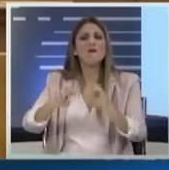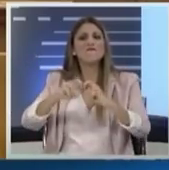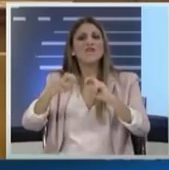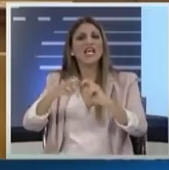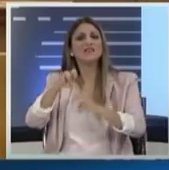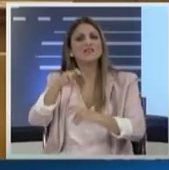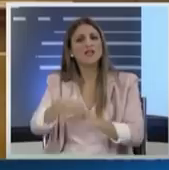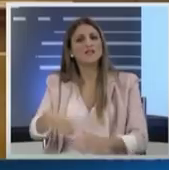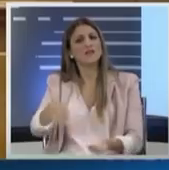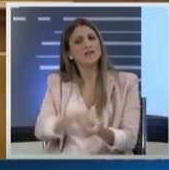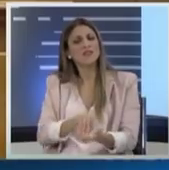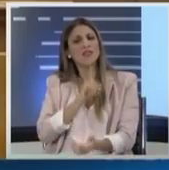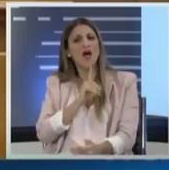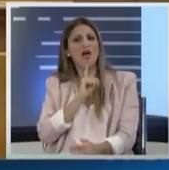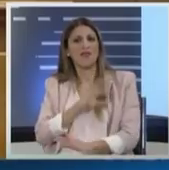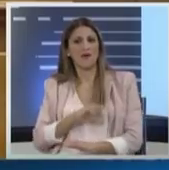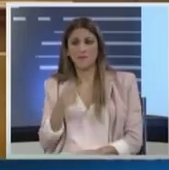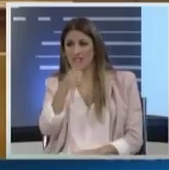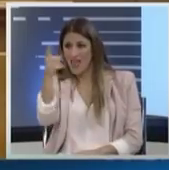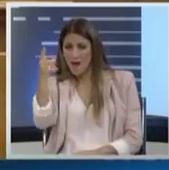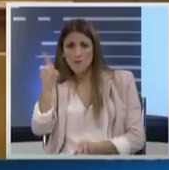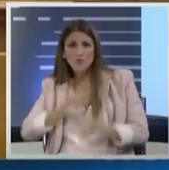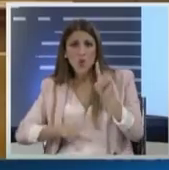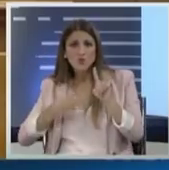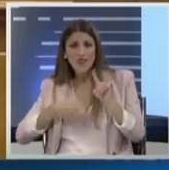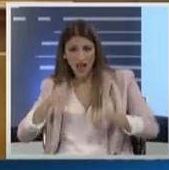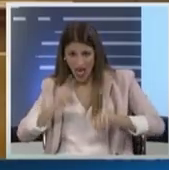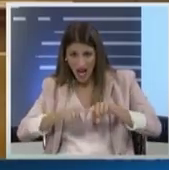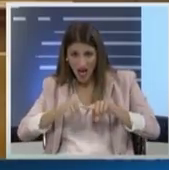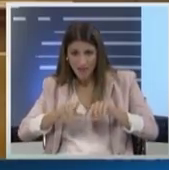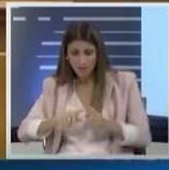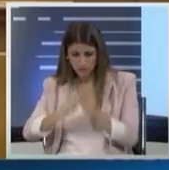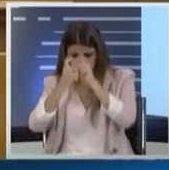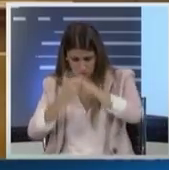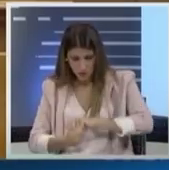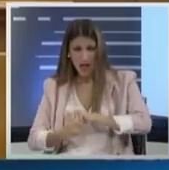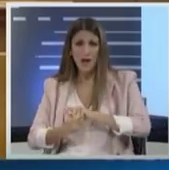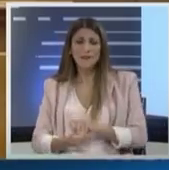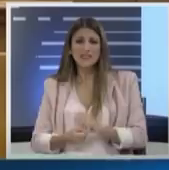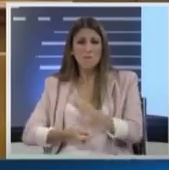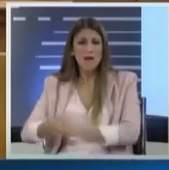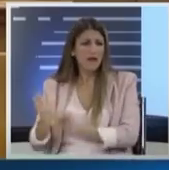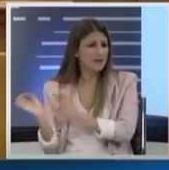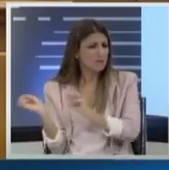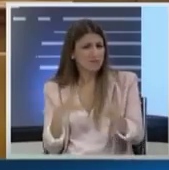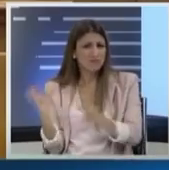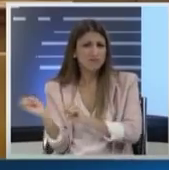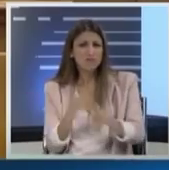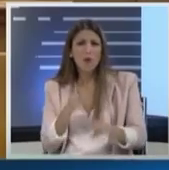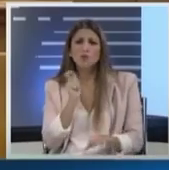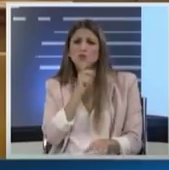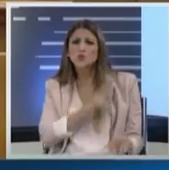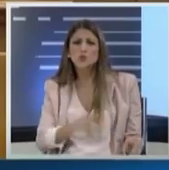κύριε Μητσοτάκη, που θέλουν να μετατρέψουν την Ελλάδα και τον Ευρωπαϊκό Νότο σε αποθήκες ψυχών. Και